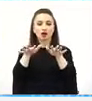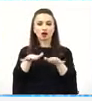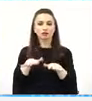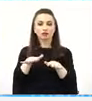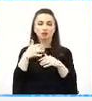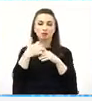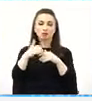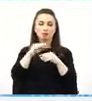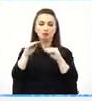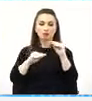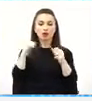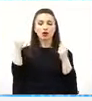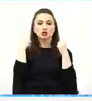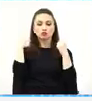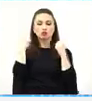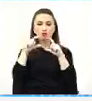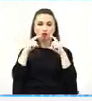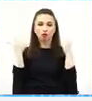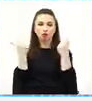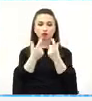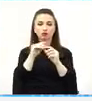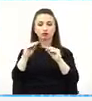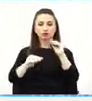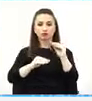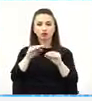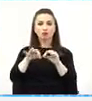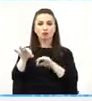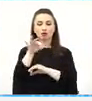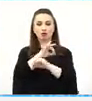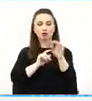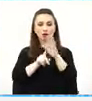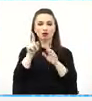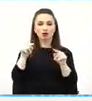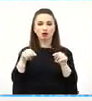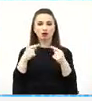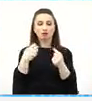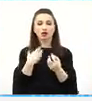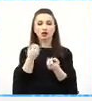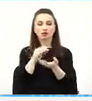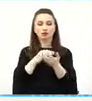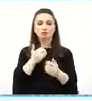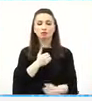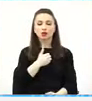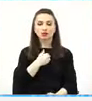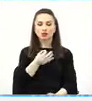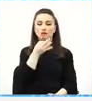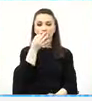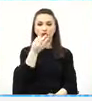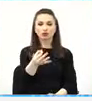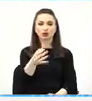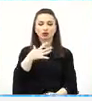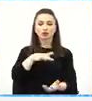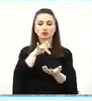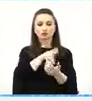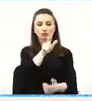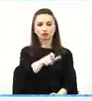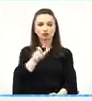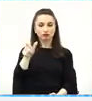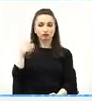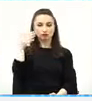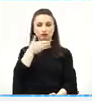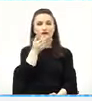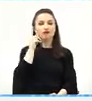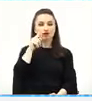ადგილზე სკვერების და სპორტული მოედნების პროექტების განხორციელება. მე კიდევ ერთხელ მინდა მიმართო თბილისის